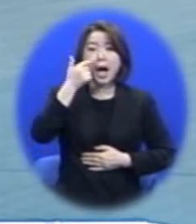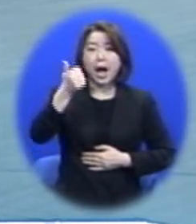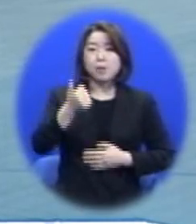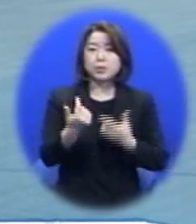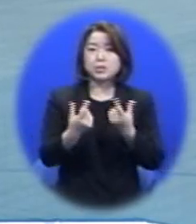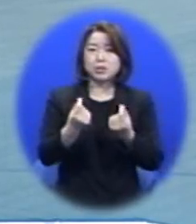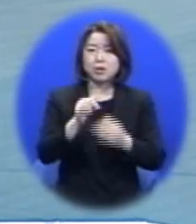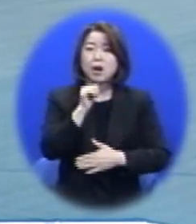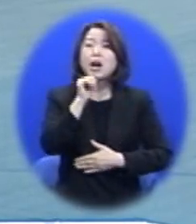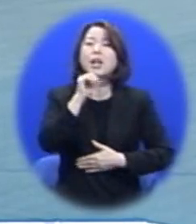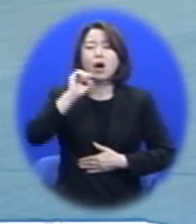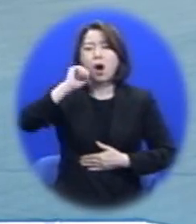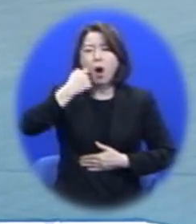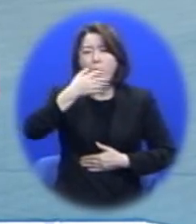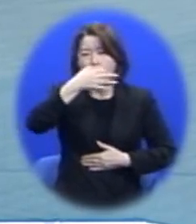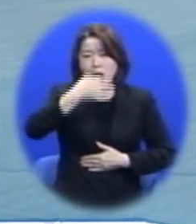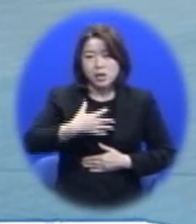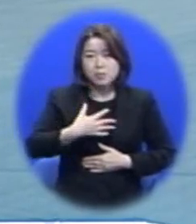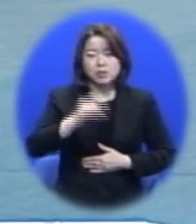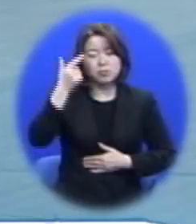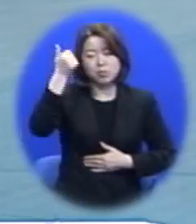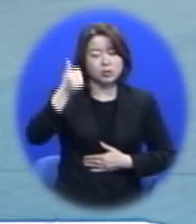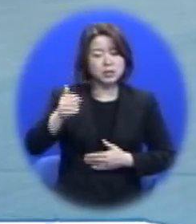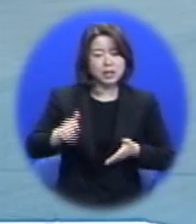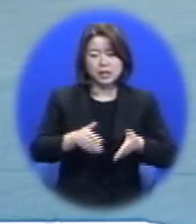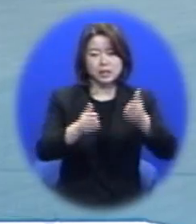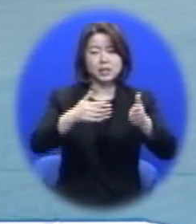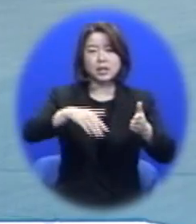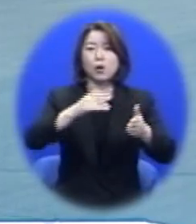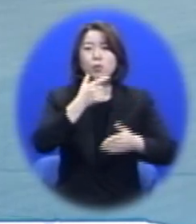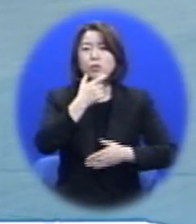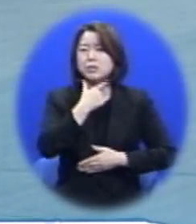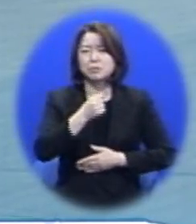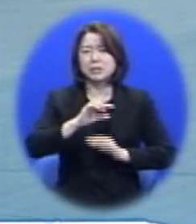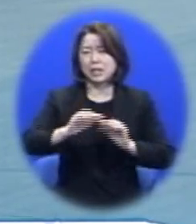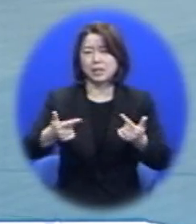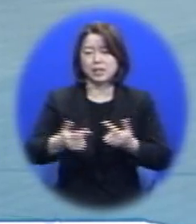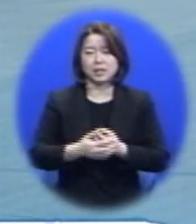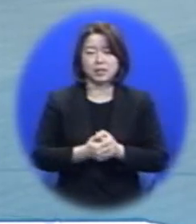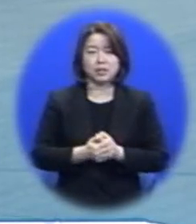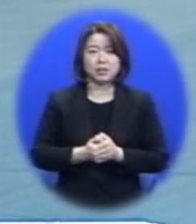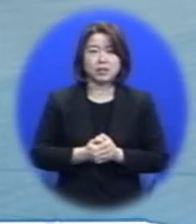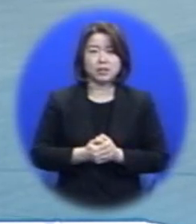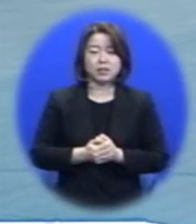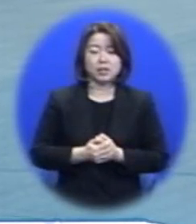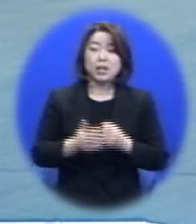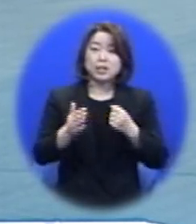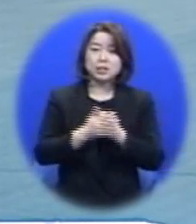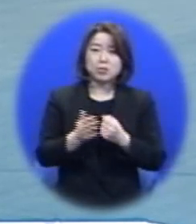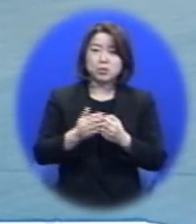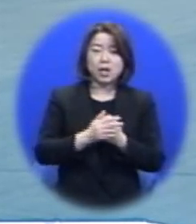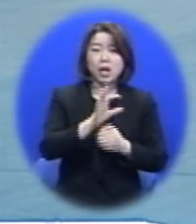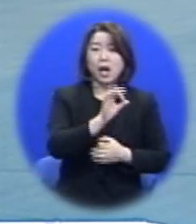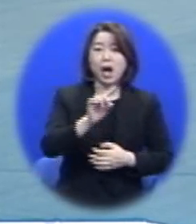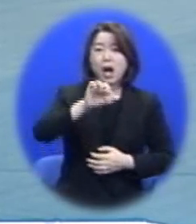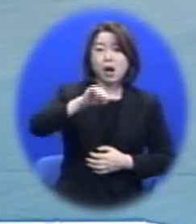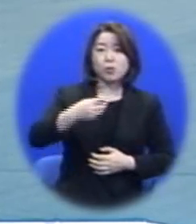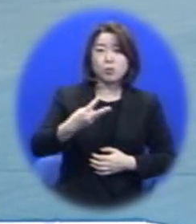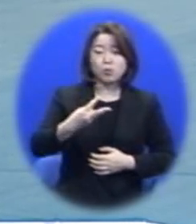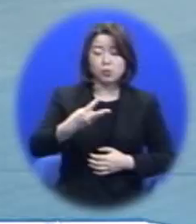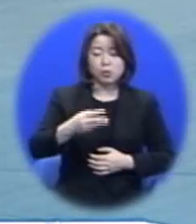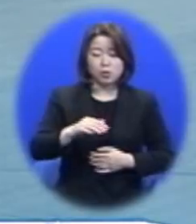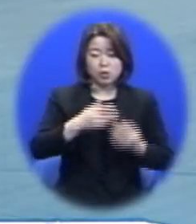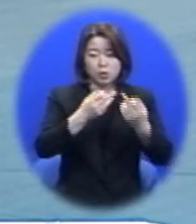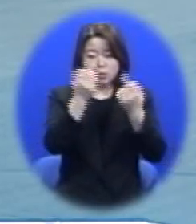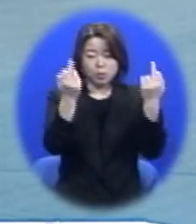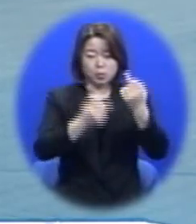그렇게 가난하고 어렵고 힘든 그런 목사의 길을 가고 싶지 않았어요. 그러니 아골골짝 빈들에 가겠다고